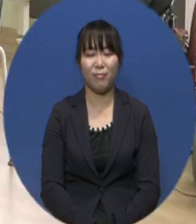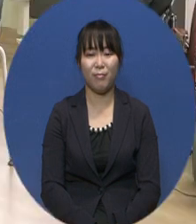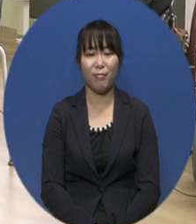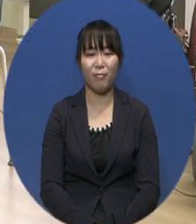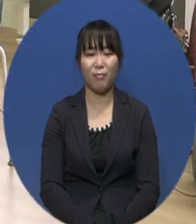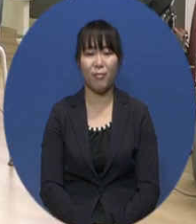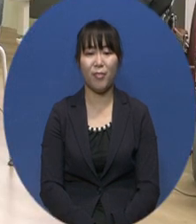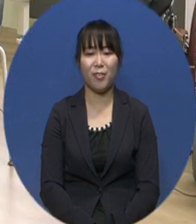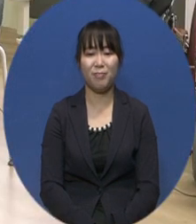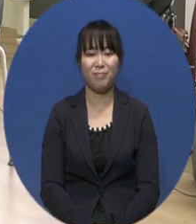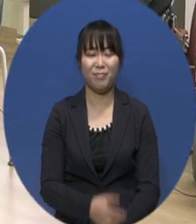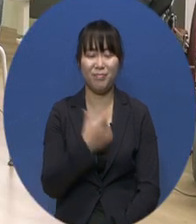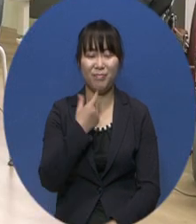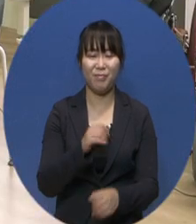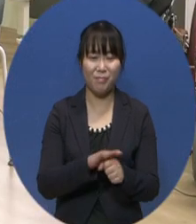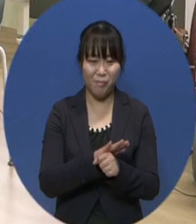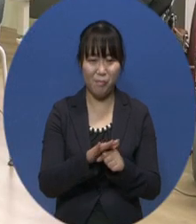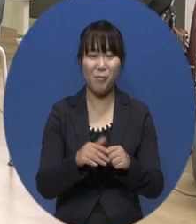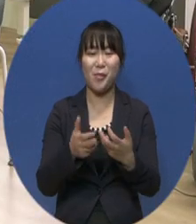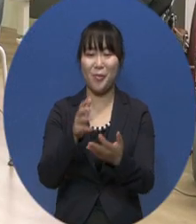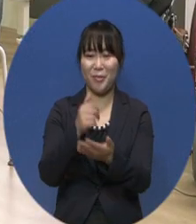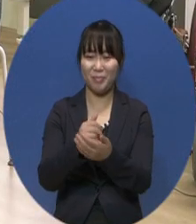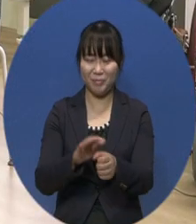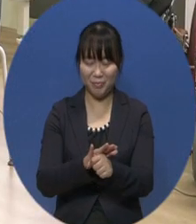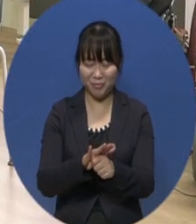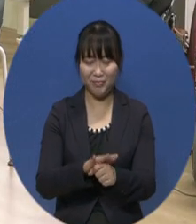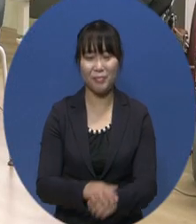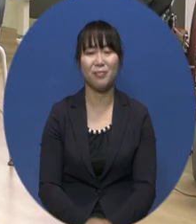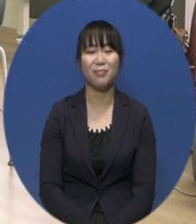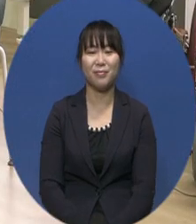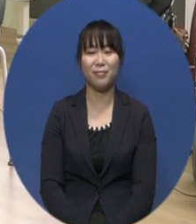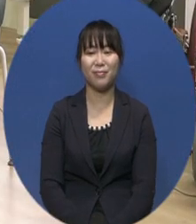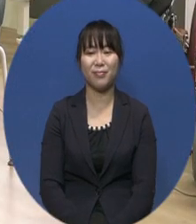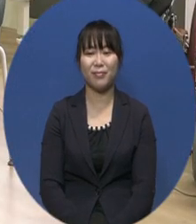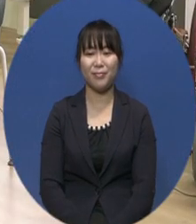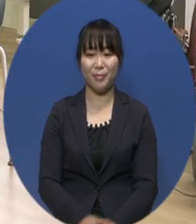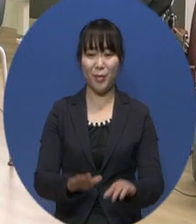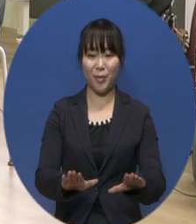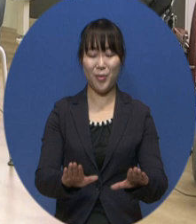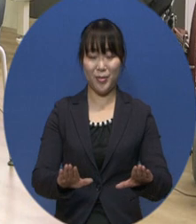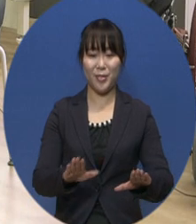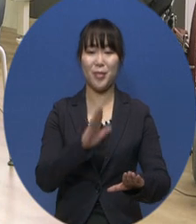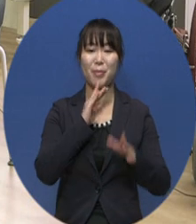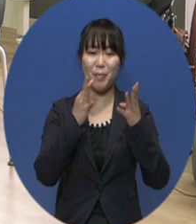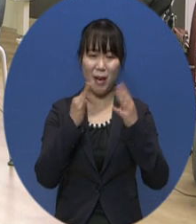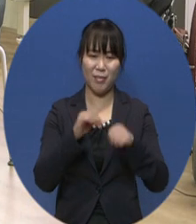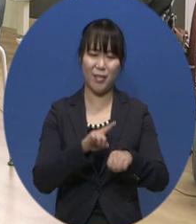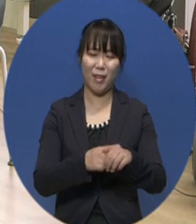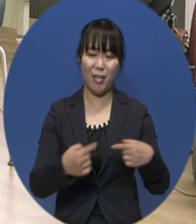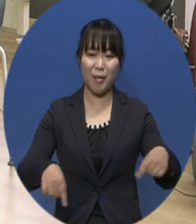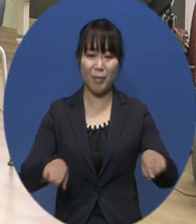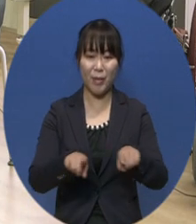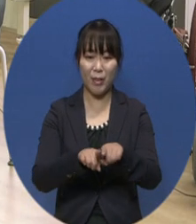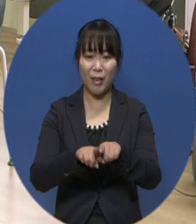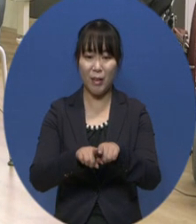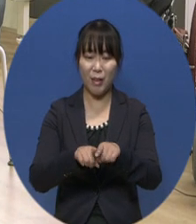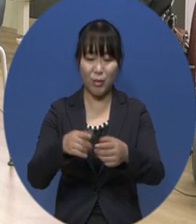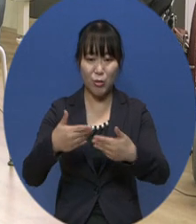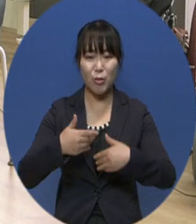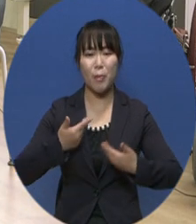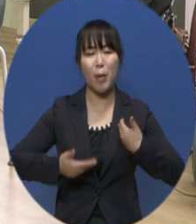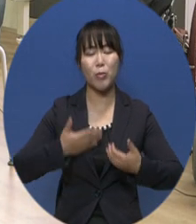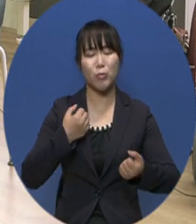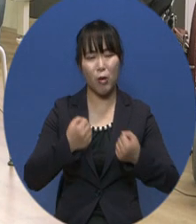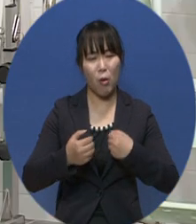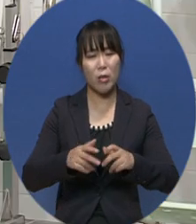네, 사랑합니다. 원장님 사랑합니다. 자, 오늘 정말 많은 시간을 함께 할애해 주시고 바쁘신